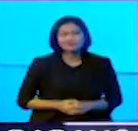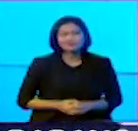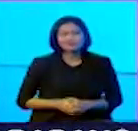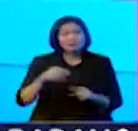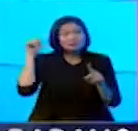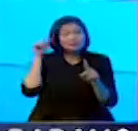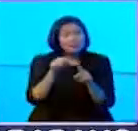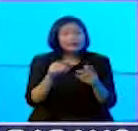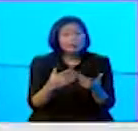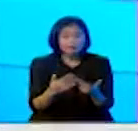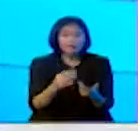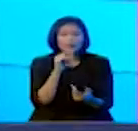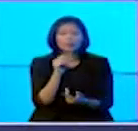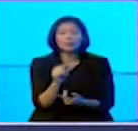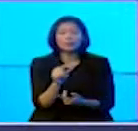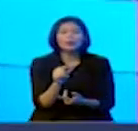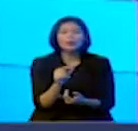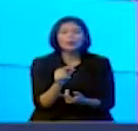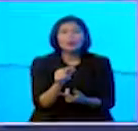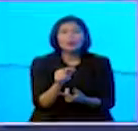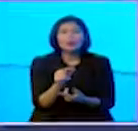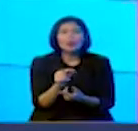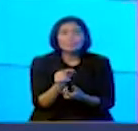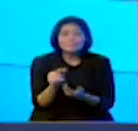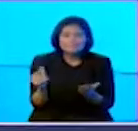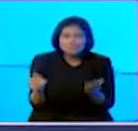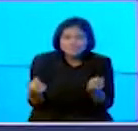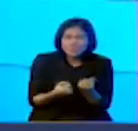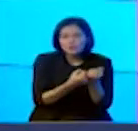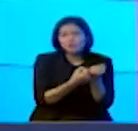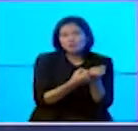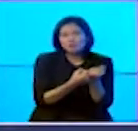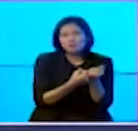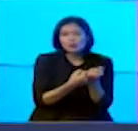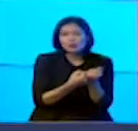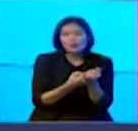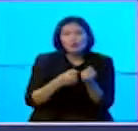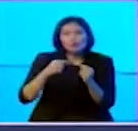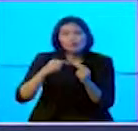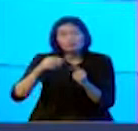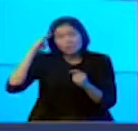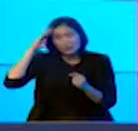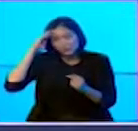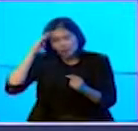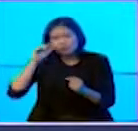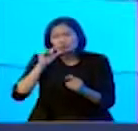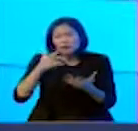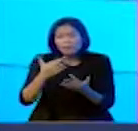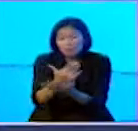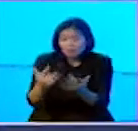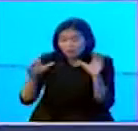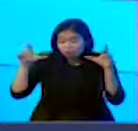Target kita adalah untuk mendukung Pol PP dalam membubarkan warga masyarakat yang masih